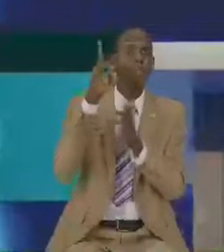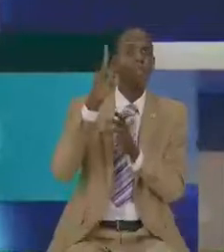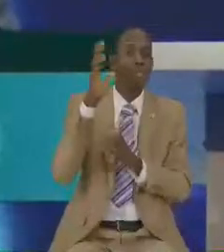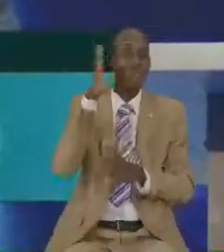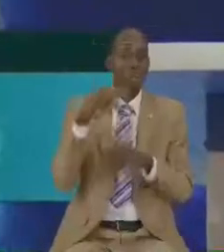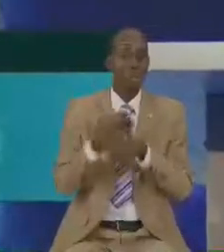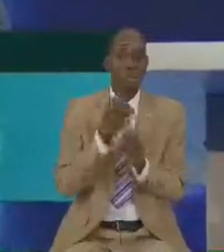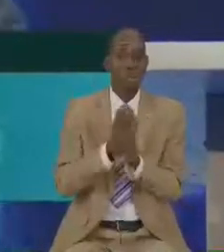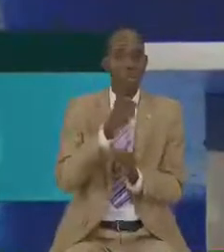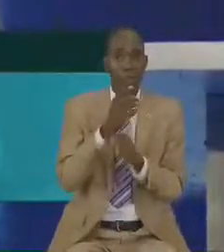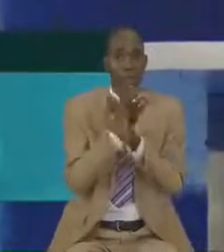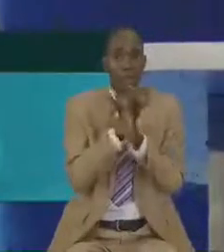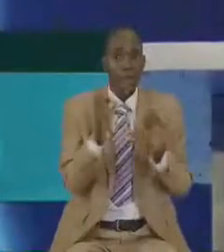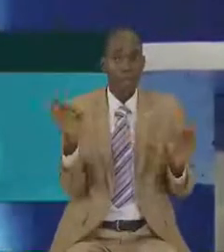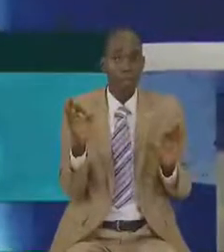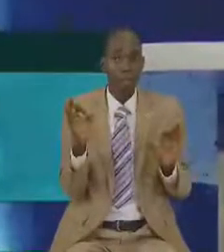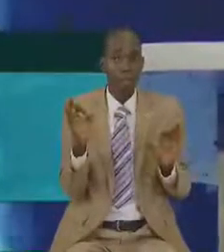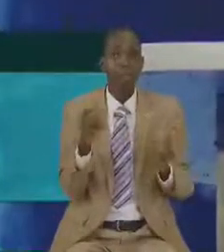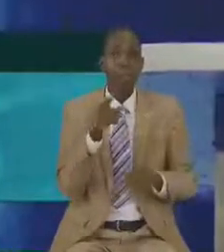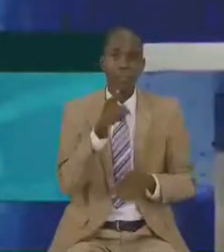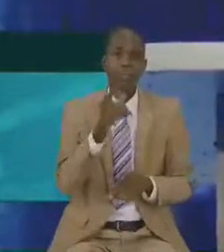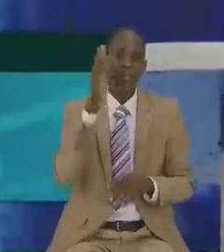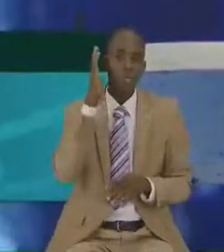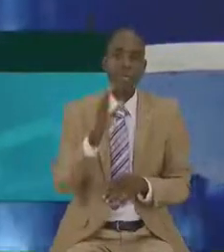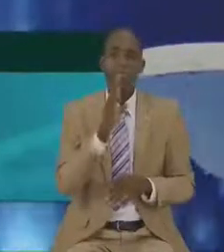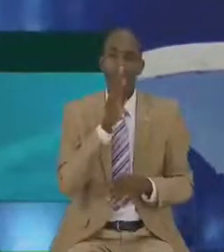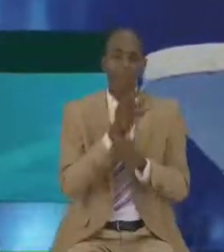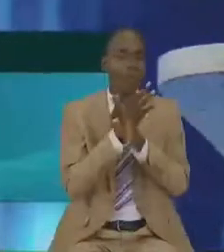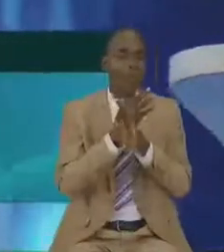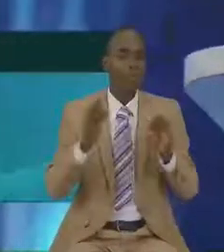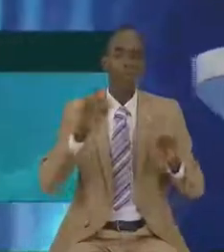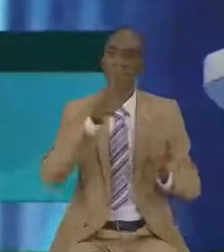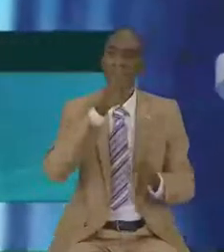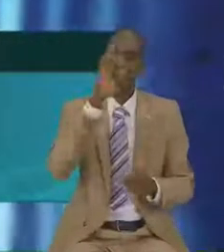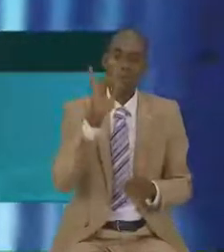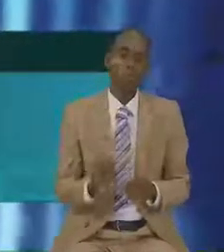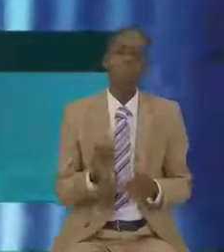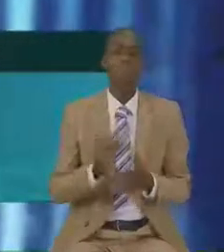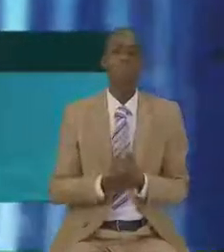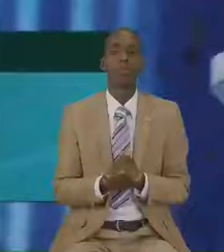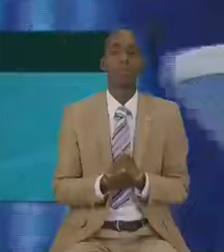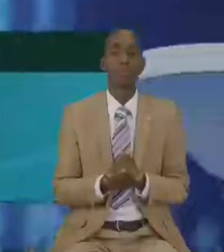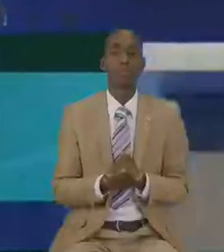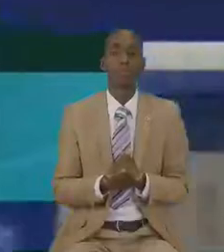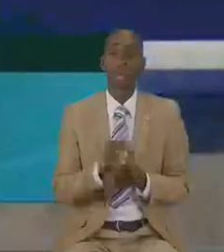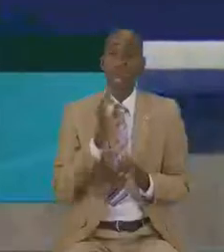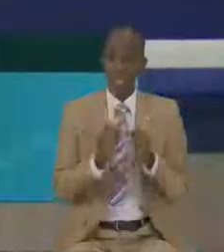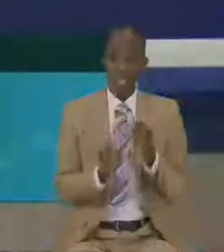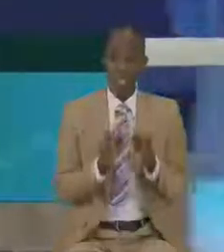si donc le Fils vous a franchi, vous serez réellement